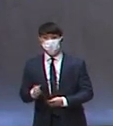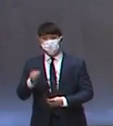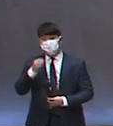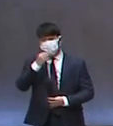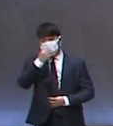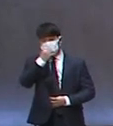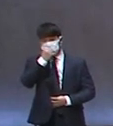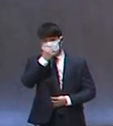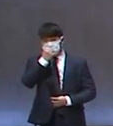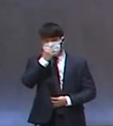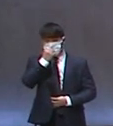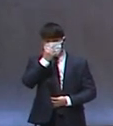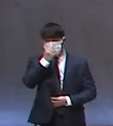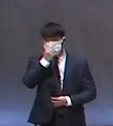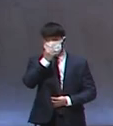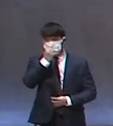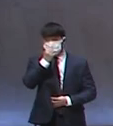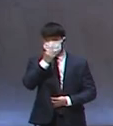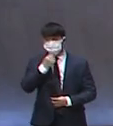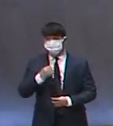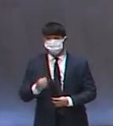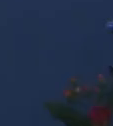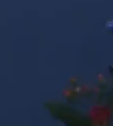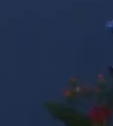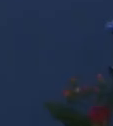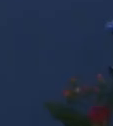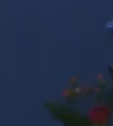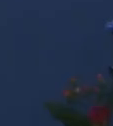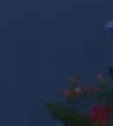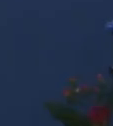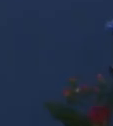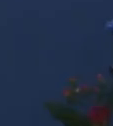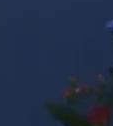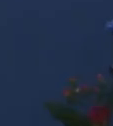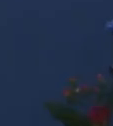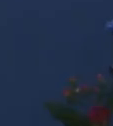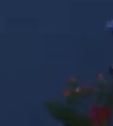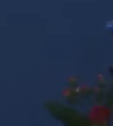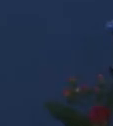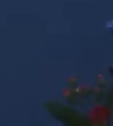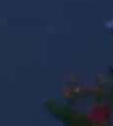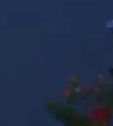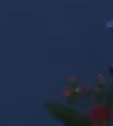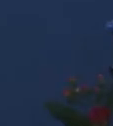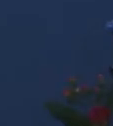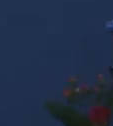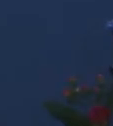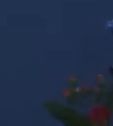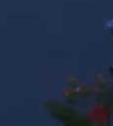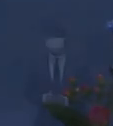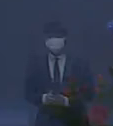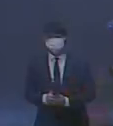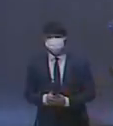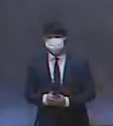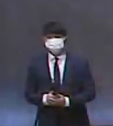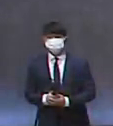이 시간 우리가 각자 있는 현장에서 함께 하나님을 찬양하기 원합니다. 그 이름만으로 함께 찬양하겠습니다.